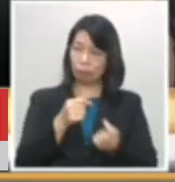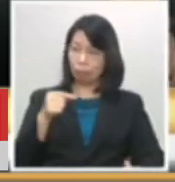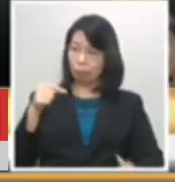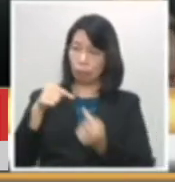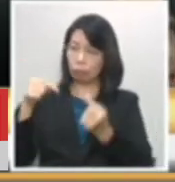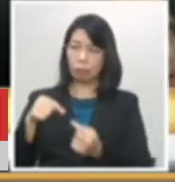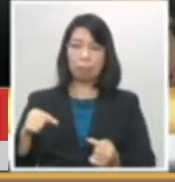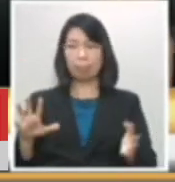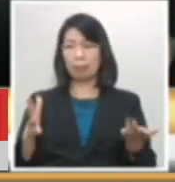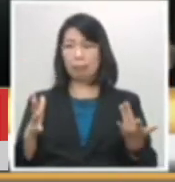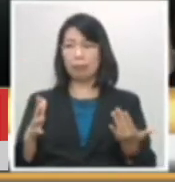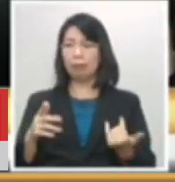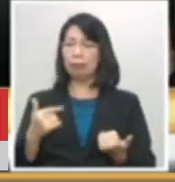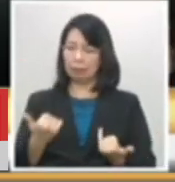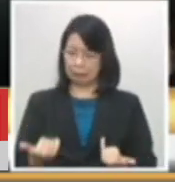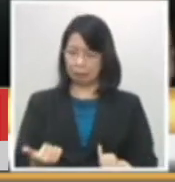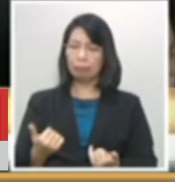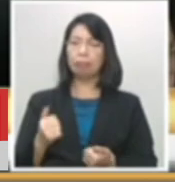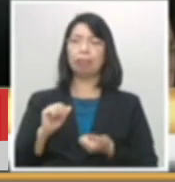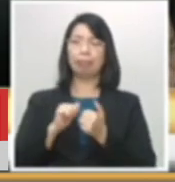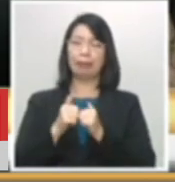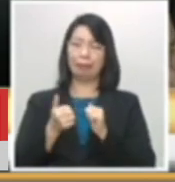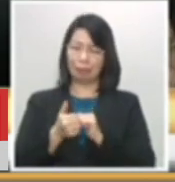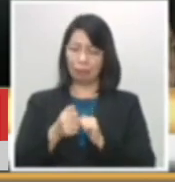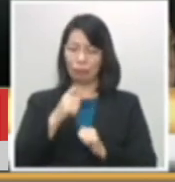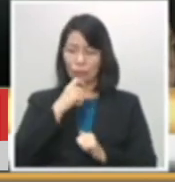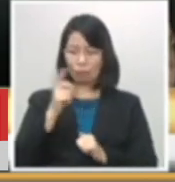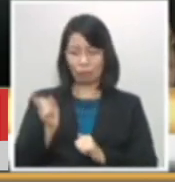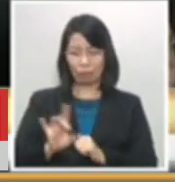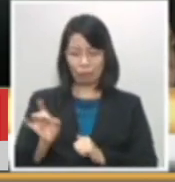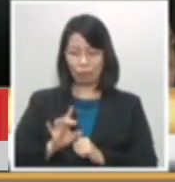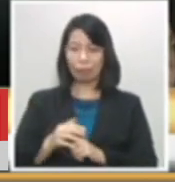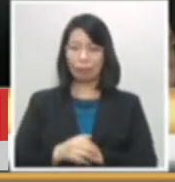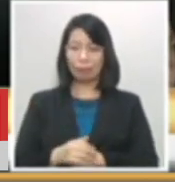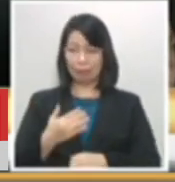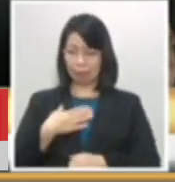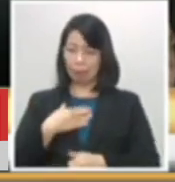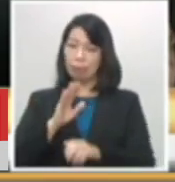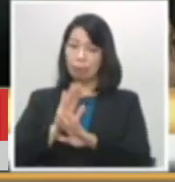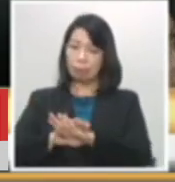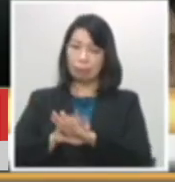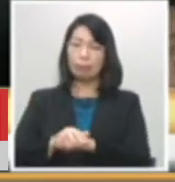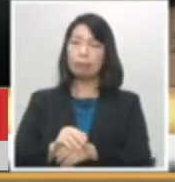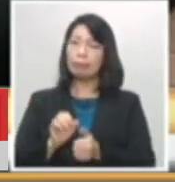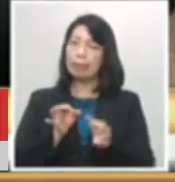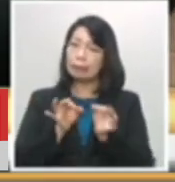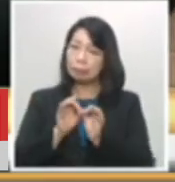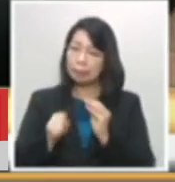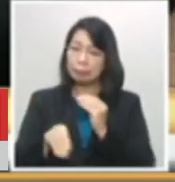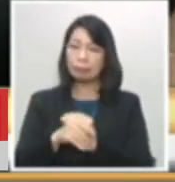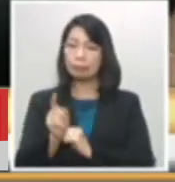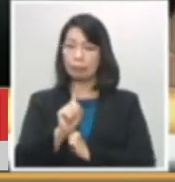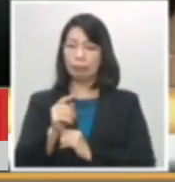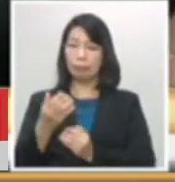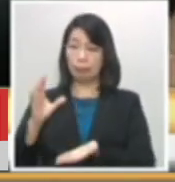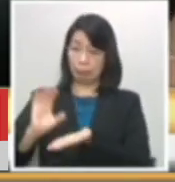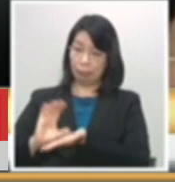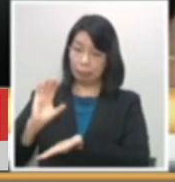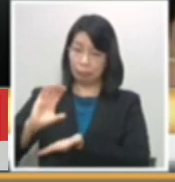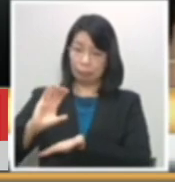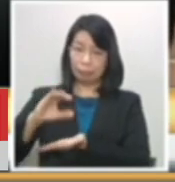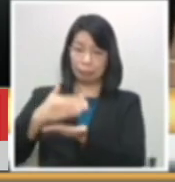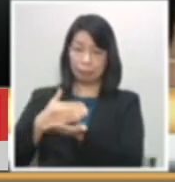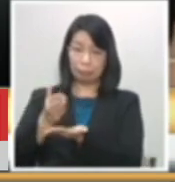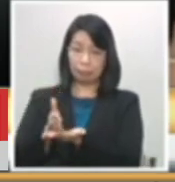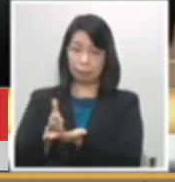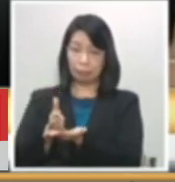างในสังคมได้สิ่งที่ผมอยากจะชี้เห็นก็คือปัญหาการจัดงบประมาณที่ไม่มีการ